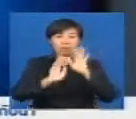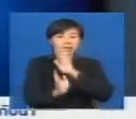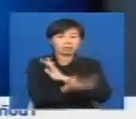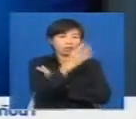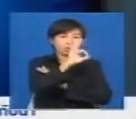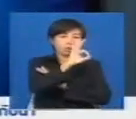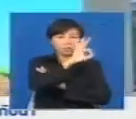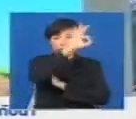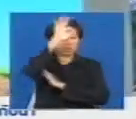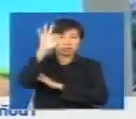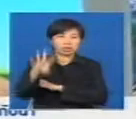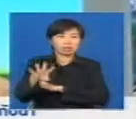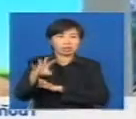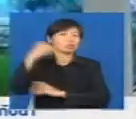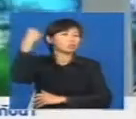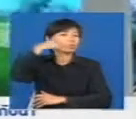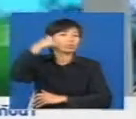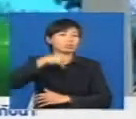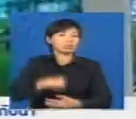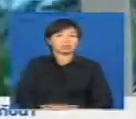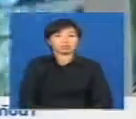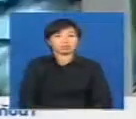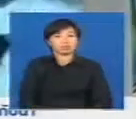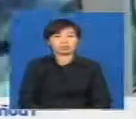น.ถึง 16:00 น.ของทุกวัน